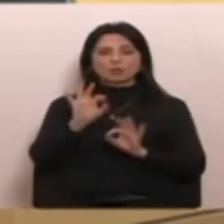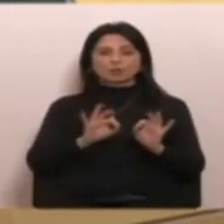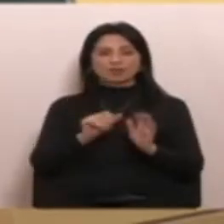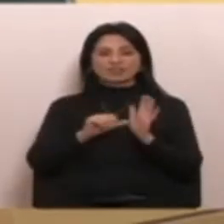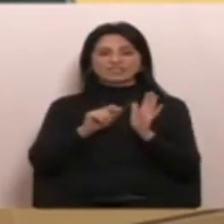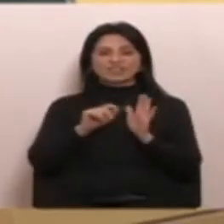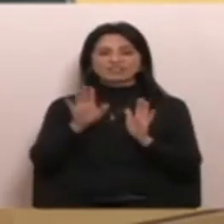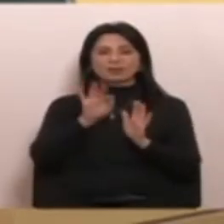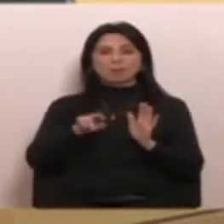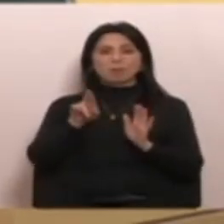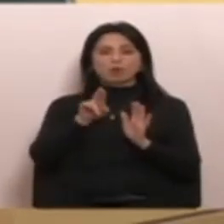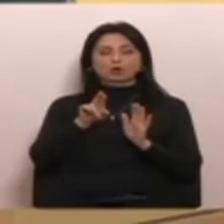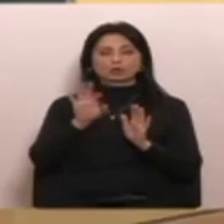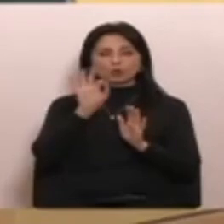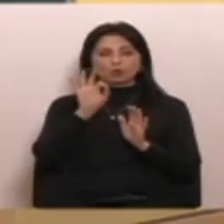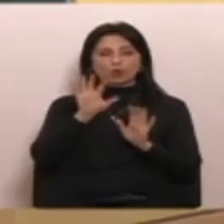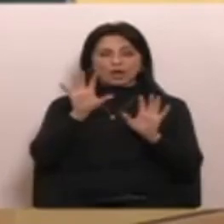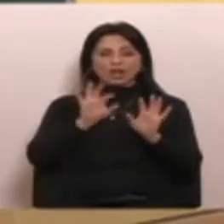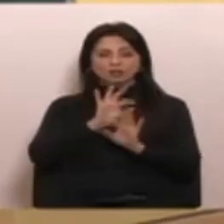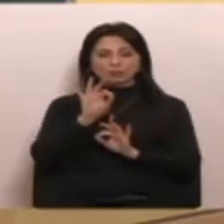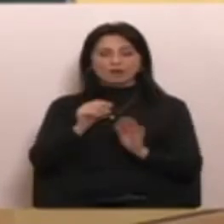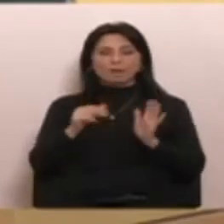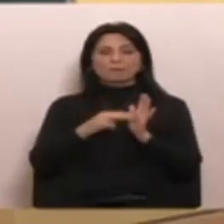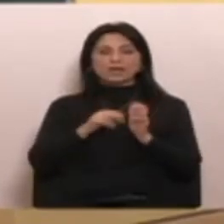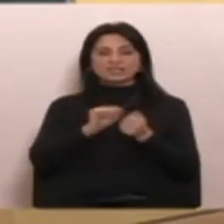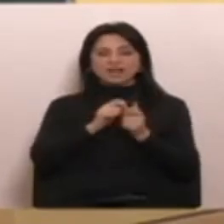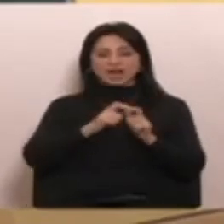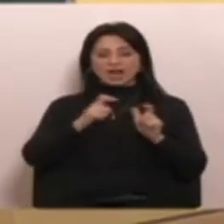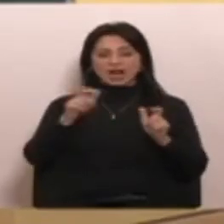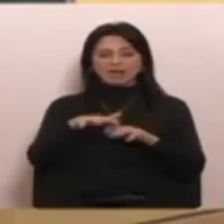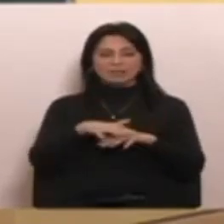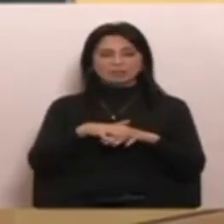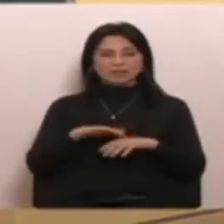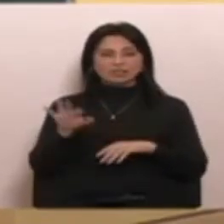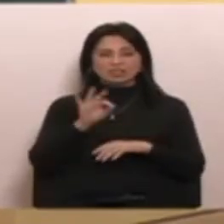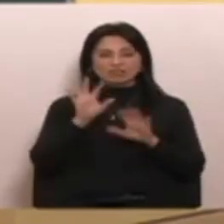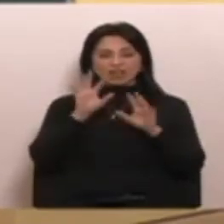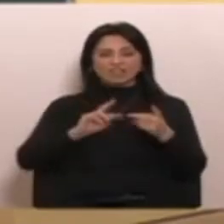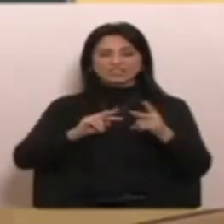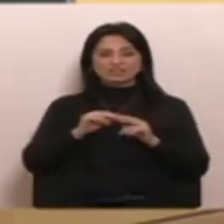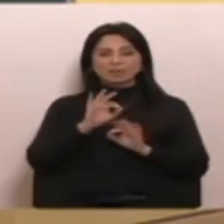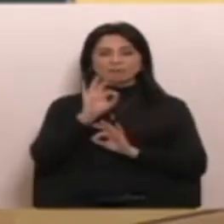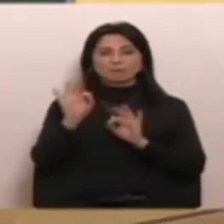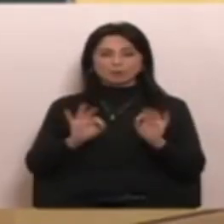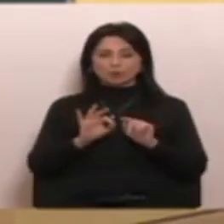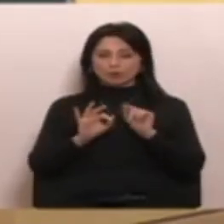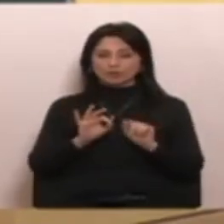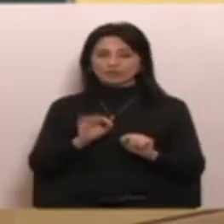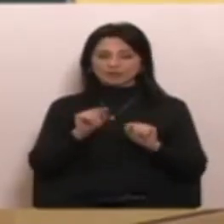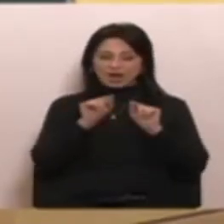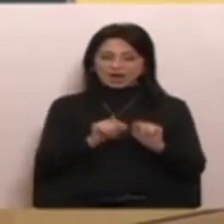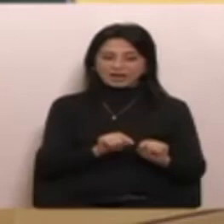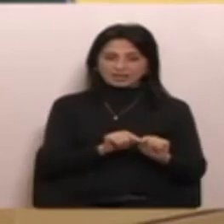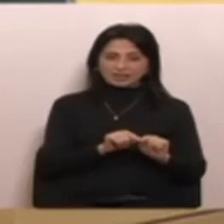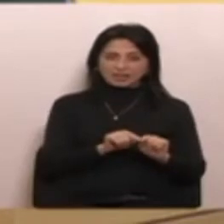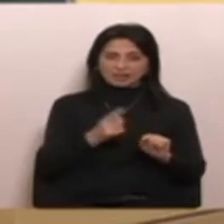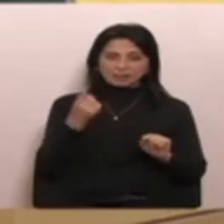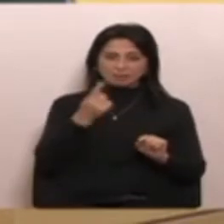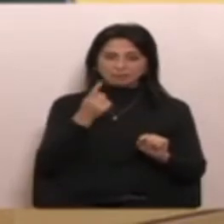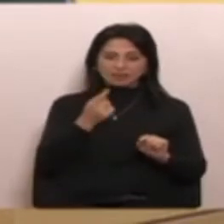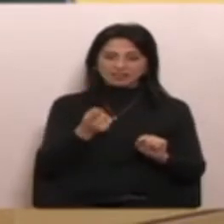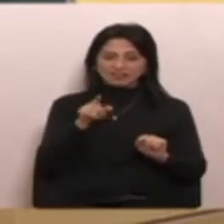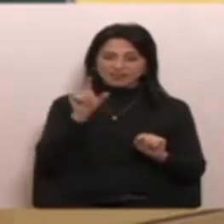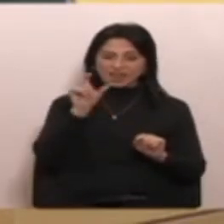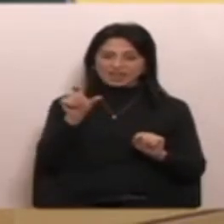საინვესტიციო ფონდების შესახებ კანონის პროექტი და ფასიანი ქაღალდების ბაზრის შესახებ კანონის ცვლილებების პროექტი. აქედან პირველი გამოიწვევს